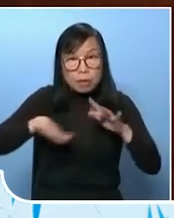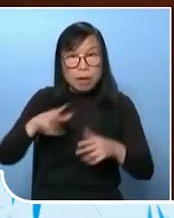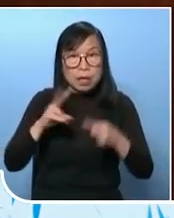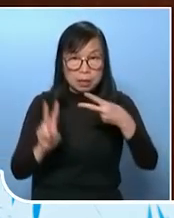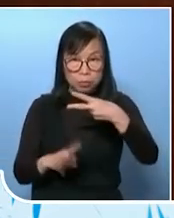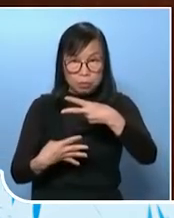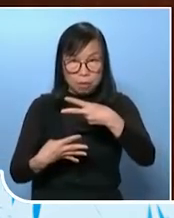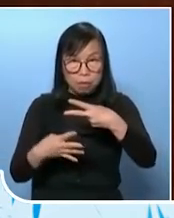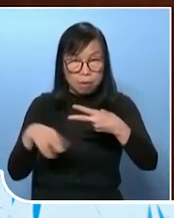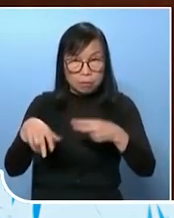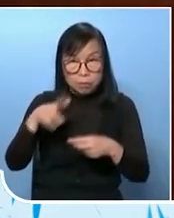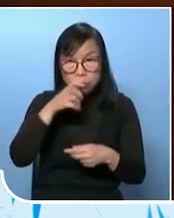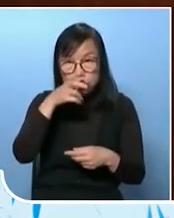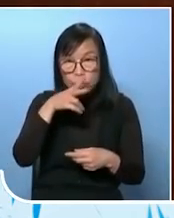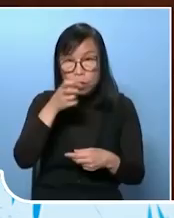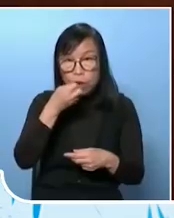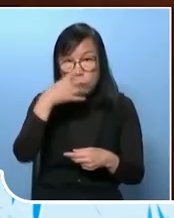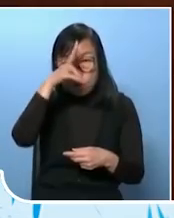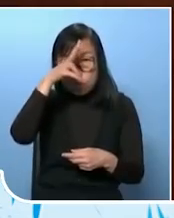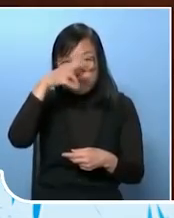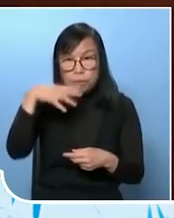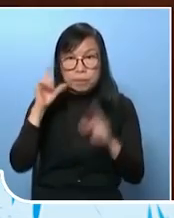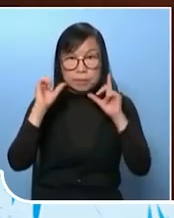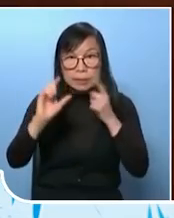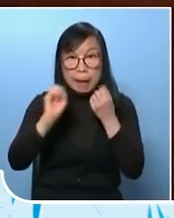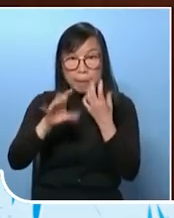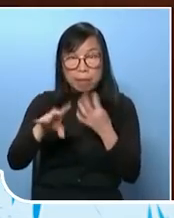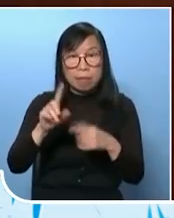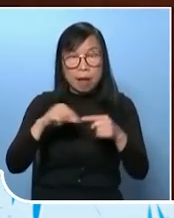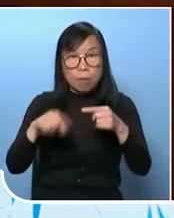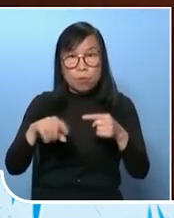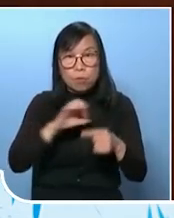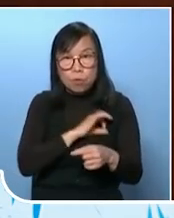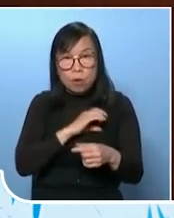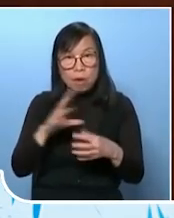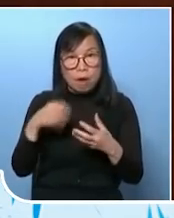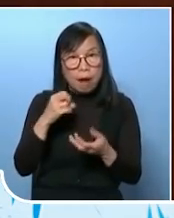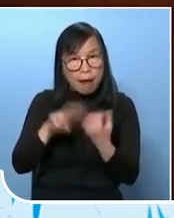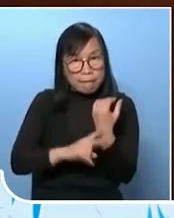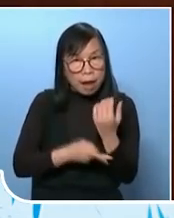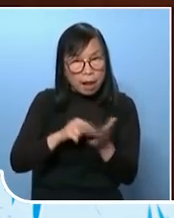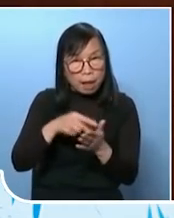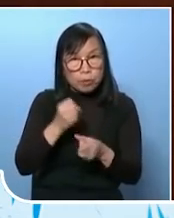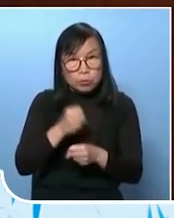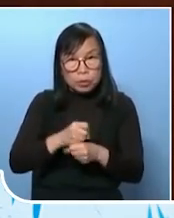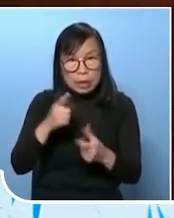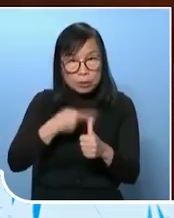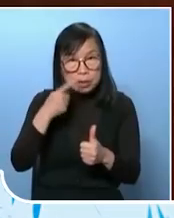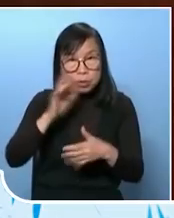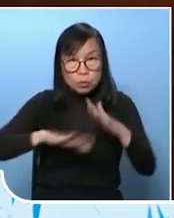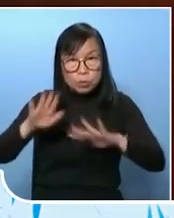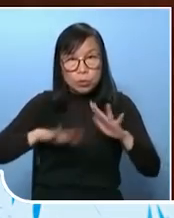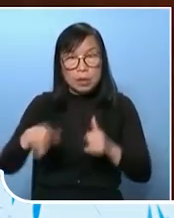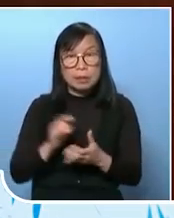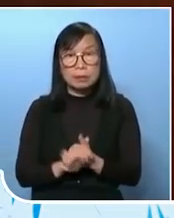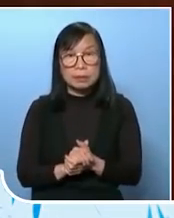4日的行政長官答問會，我就公布了有幾方面的立法的工作是要優先處理，其